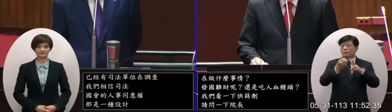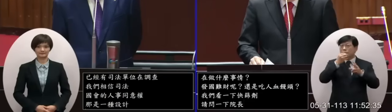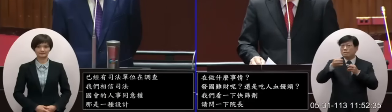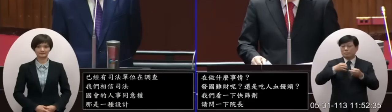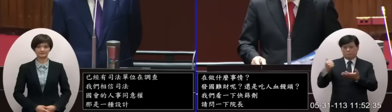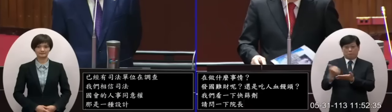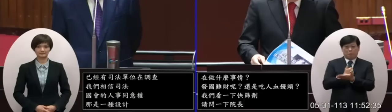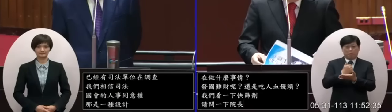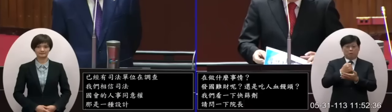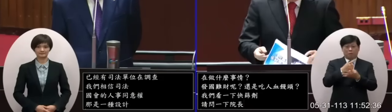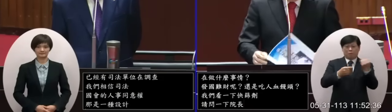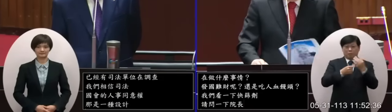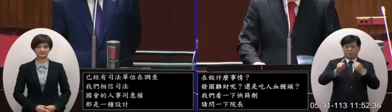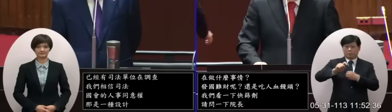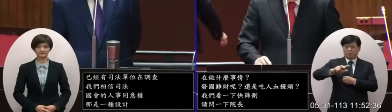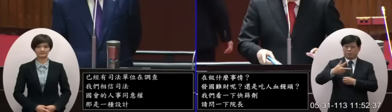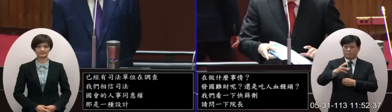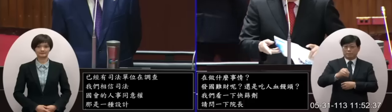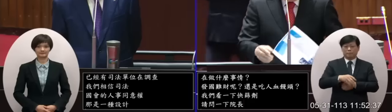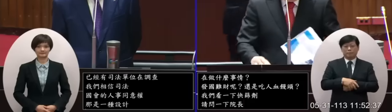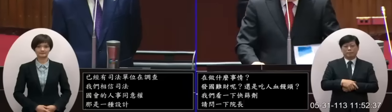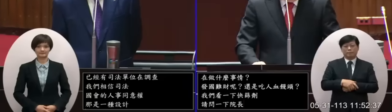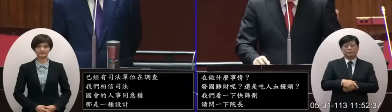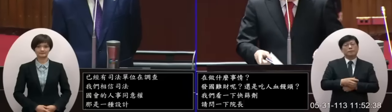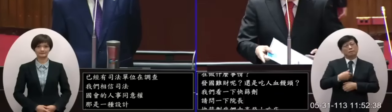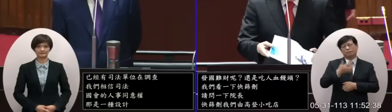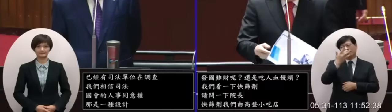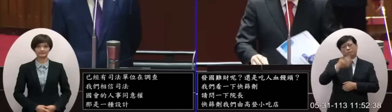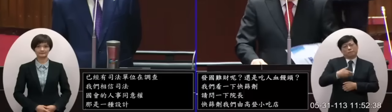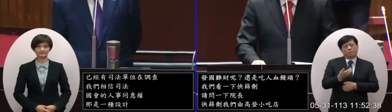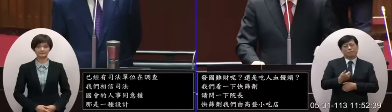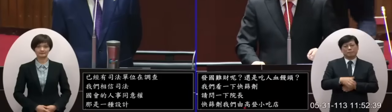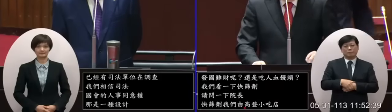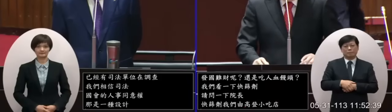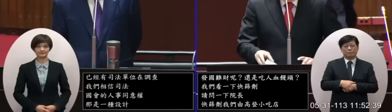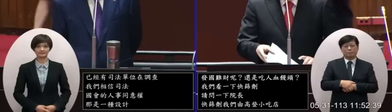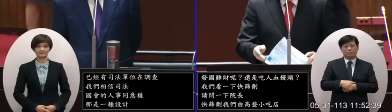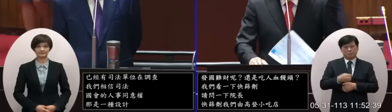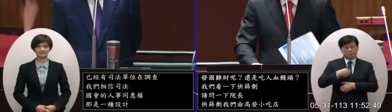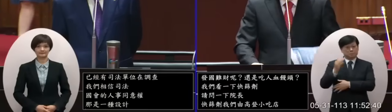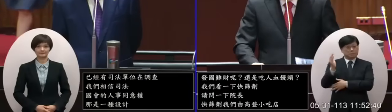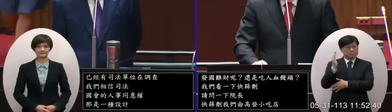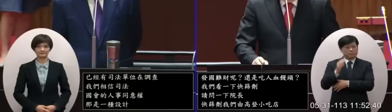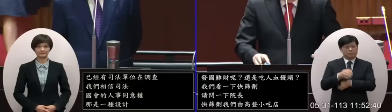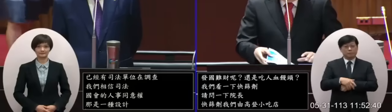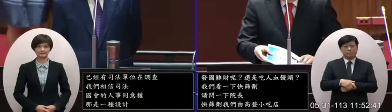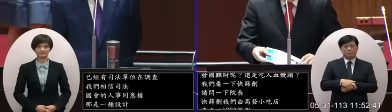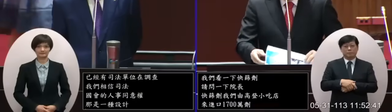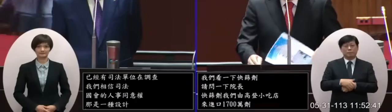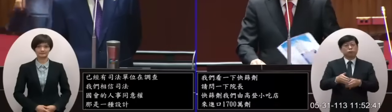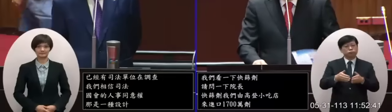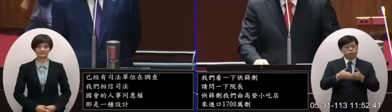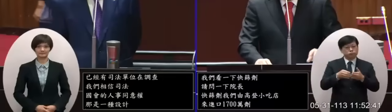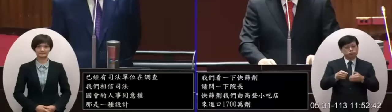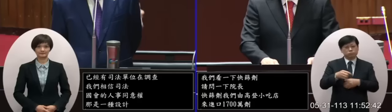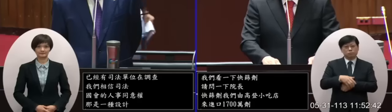口1700万剂，本席才不了解，我们的政府需